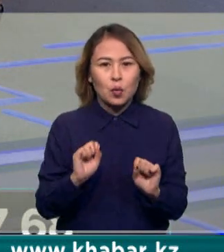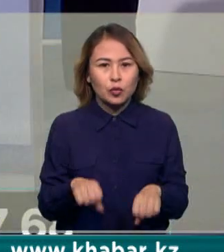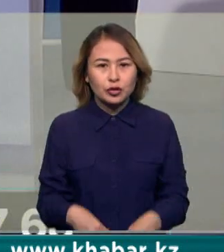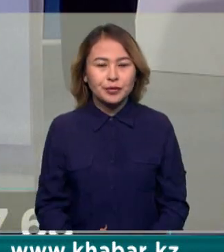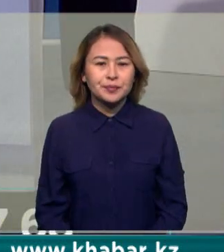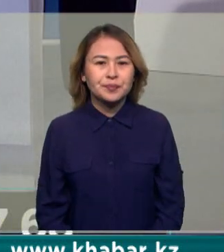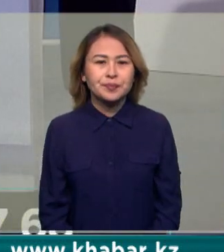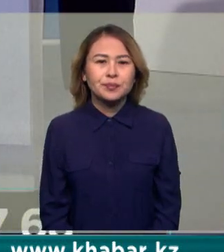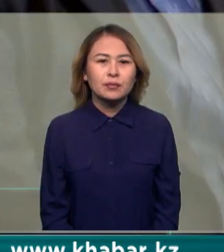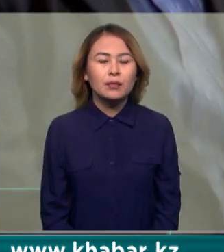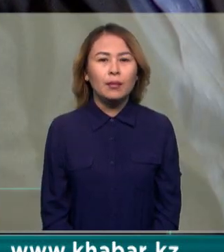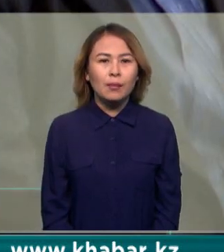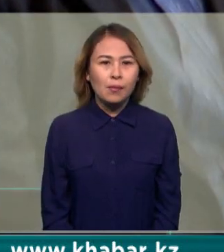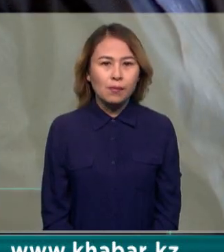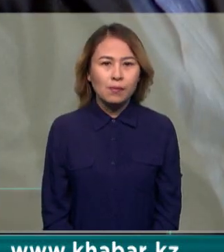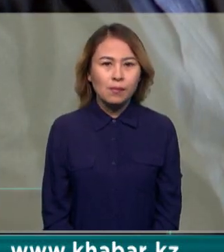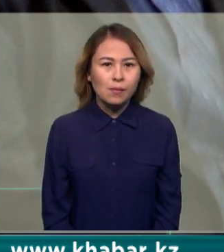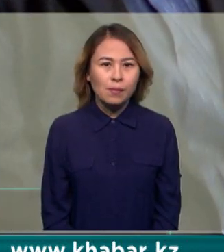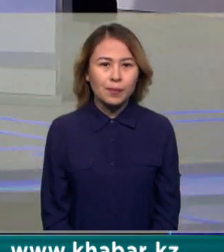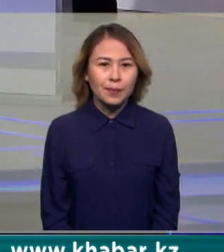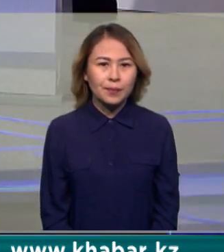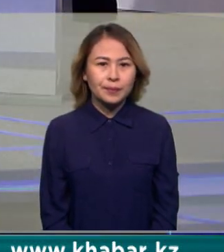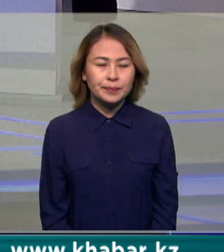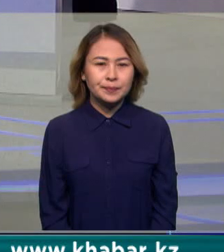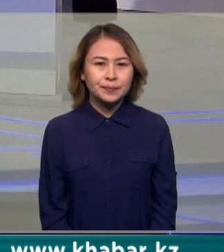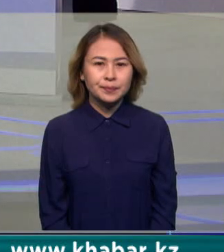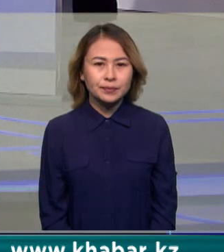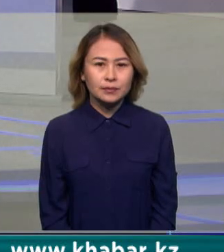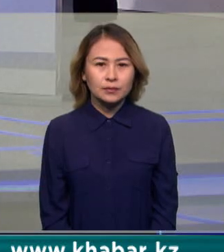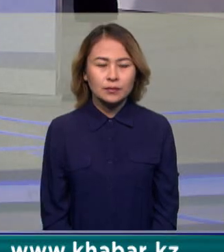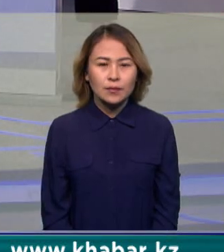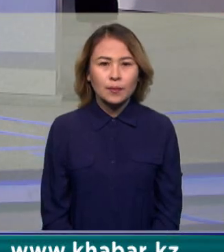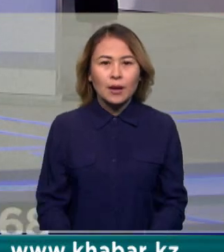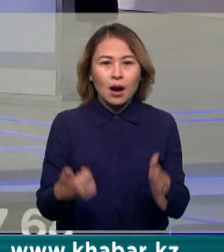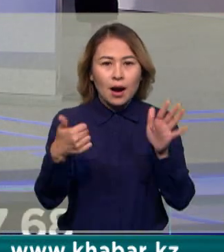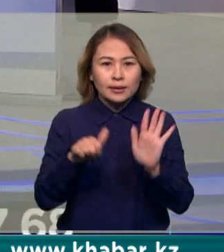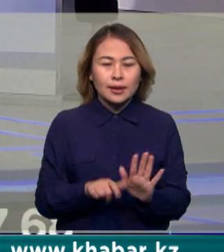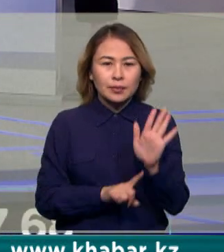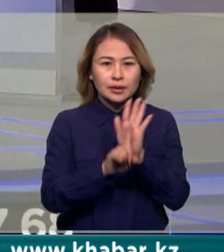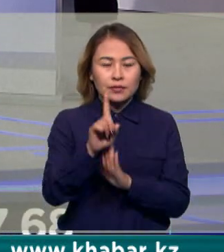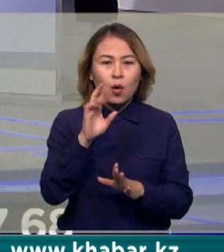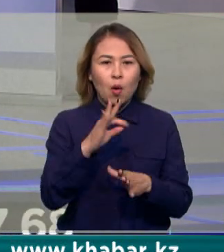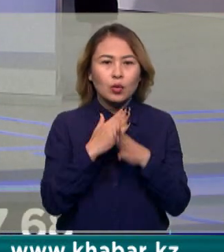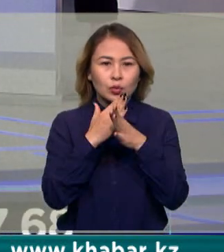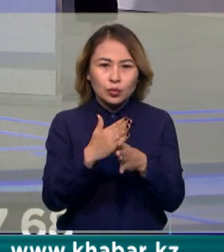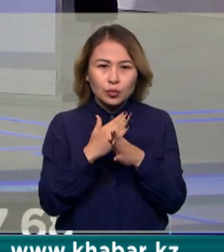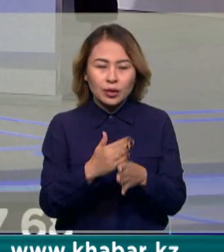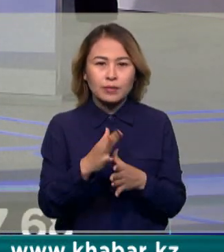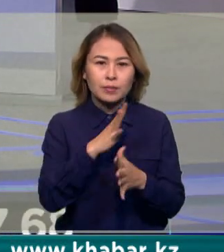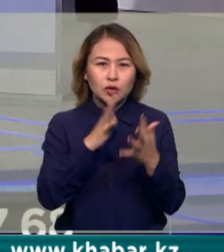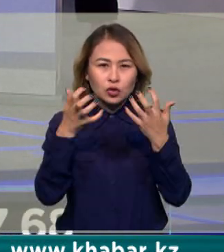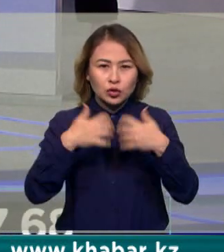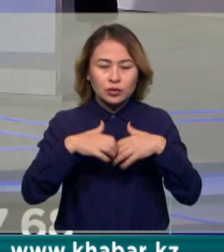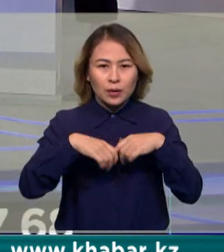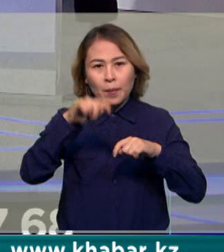аласыздар. После итогов мониторинга Алтай бұрын біз атаулы әлеуметтік көмек алушылардың ішінде